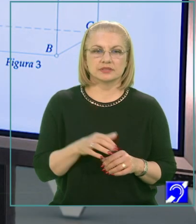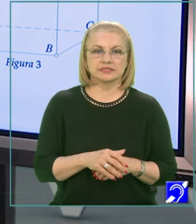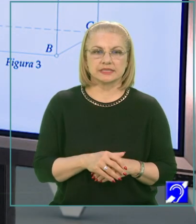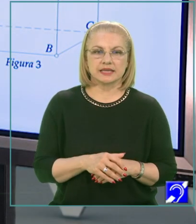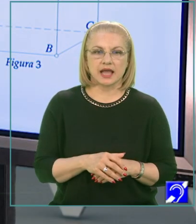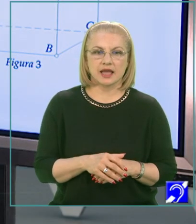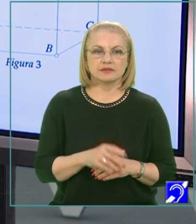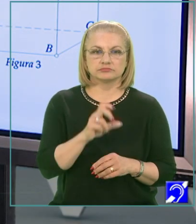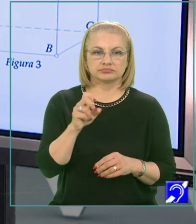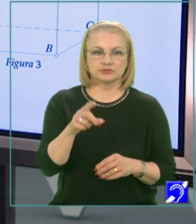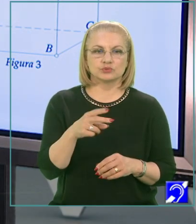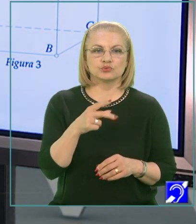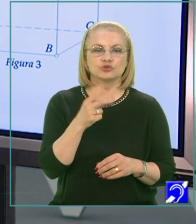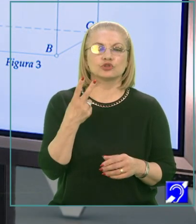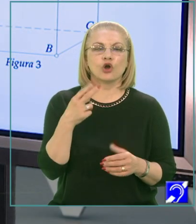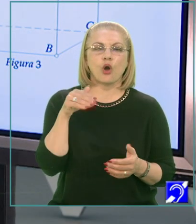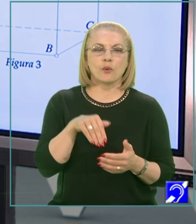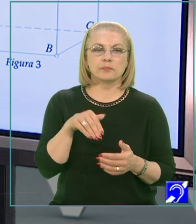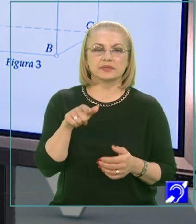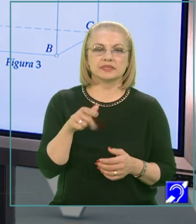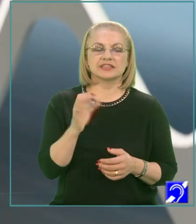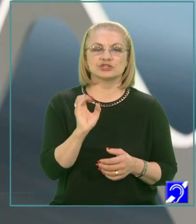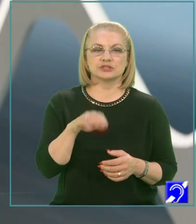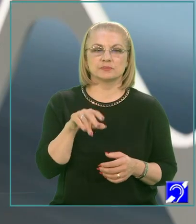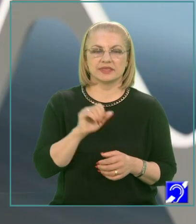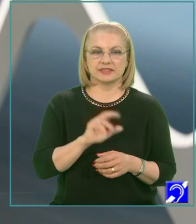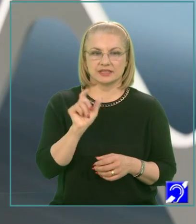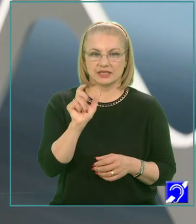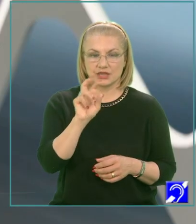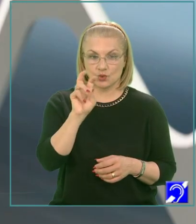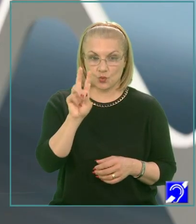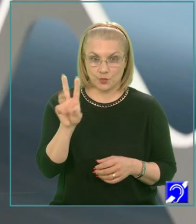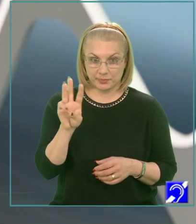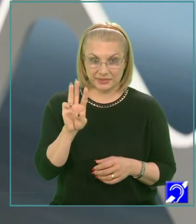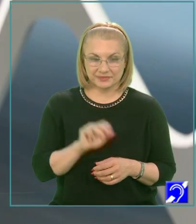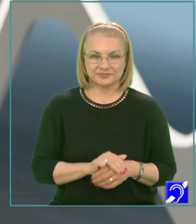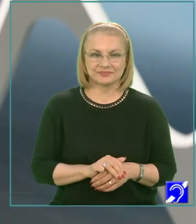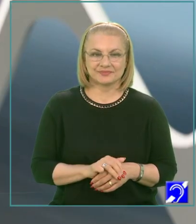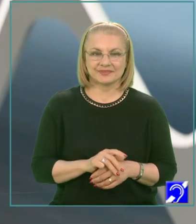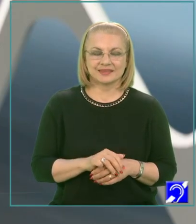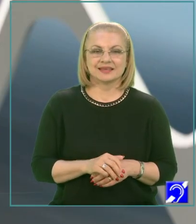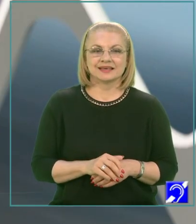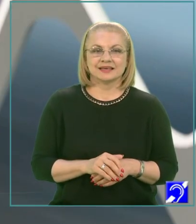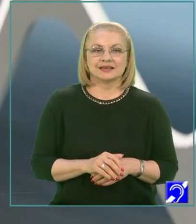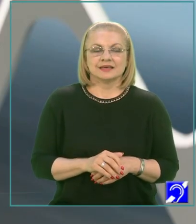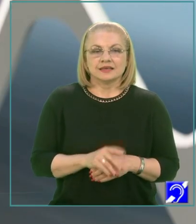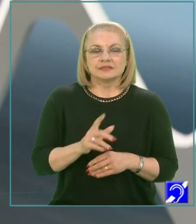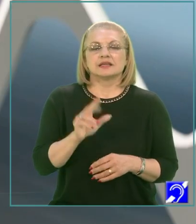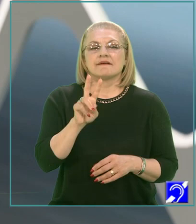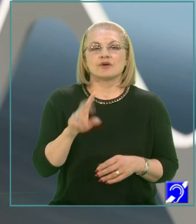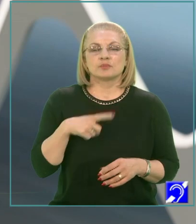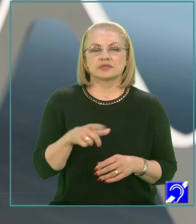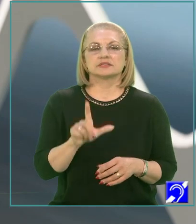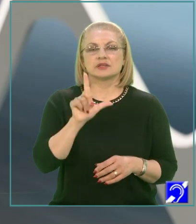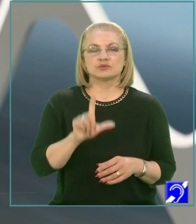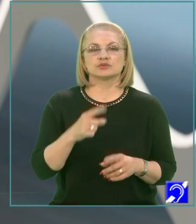clasa 8-a, din clasele mai mici, că volumul unui paralelipiped este produsul dimensiunilor sale, adică volumul este